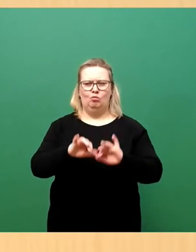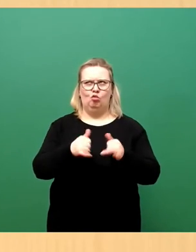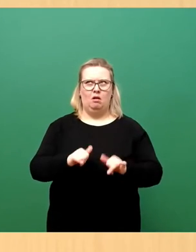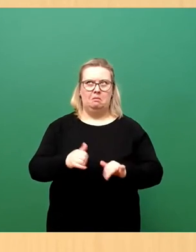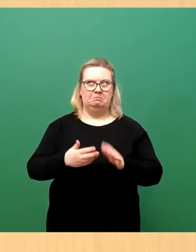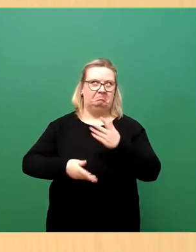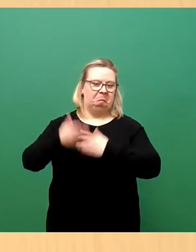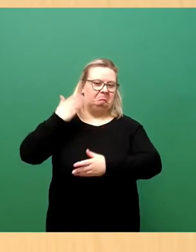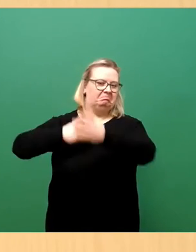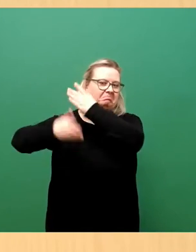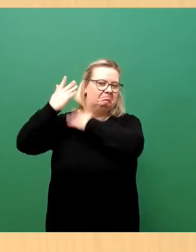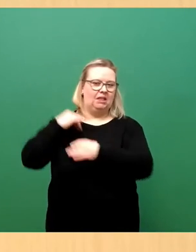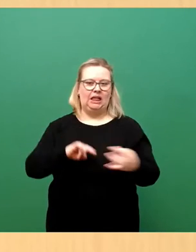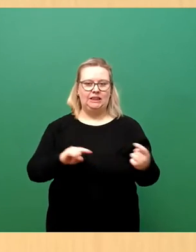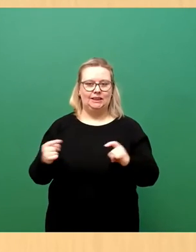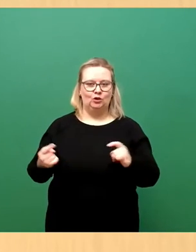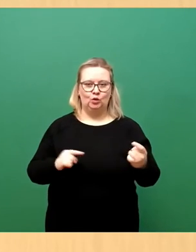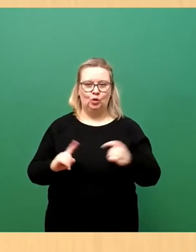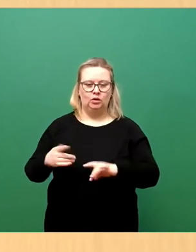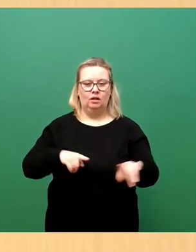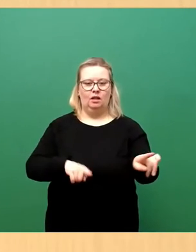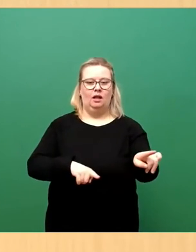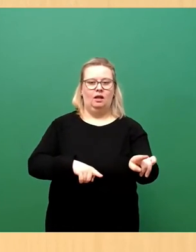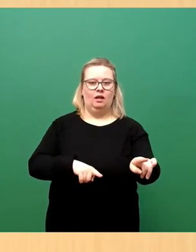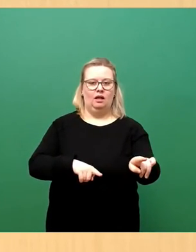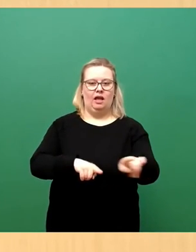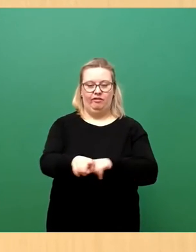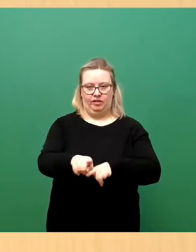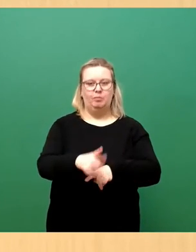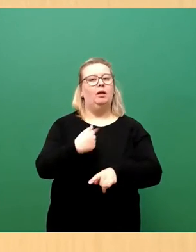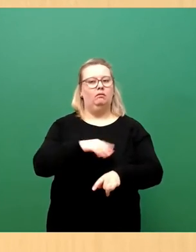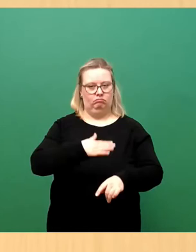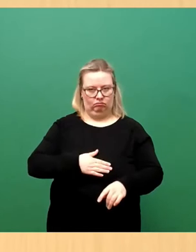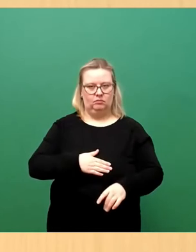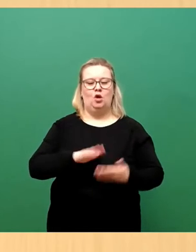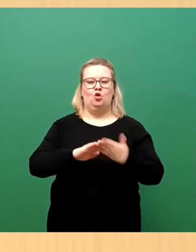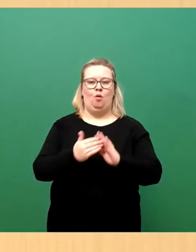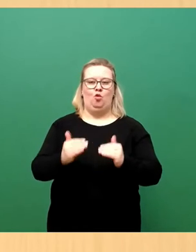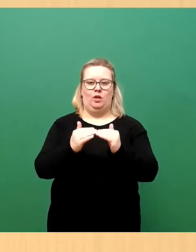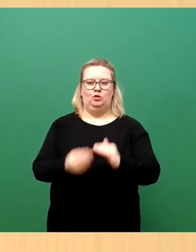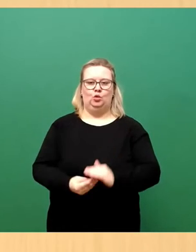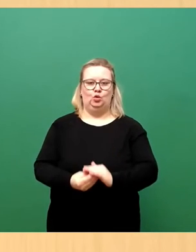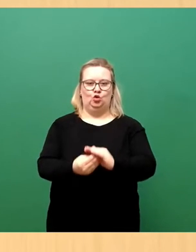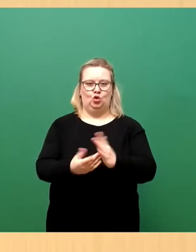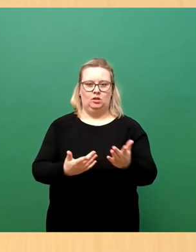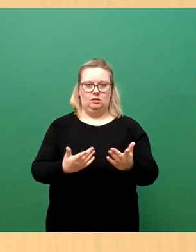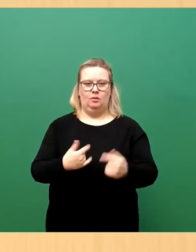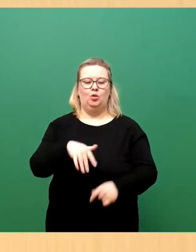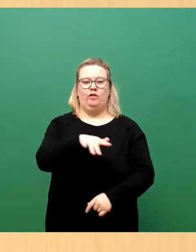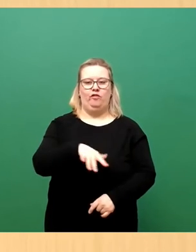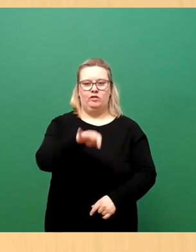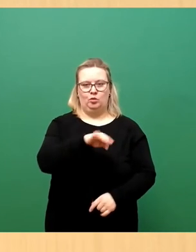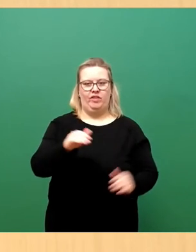Zeit diskutiert. Als FDP-Fraktion unterstützen wir den nun vorliegenden Kompromissvorschlag zur Absenkung auf 15% bei